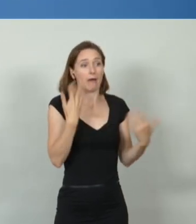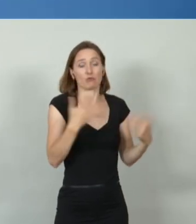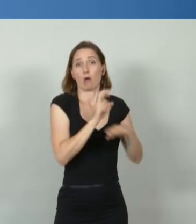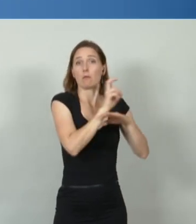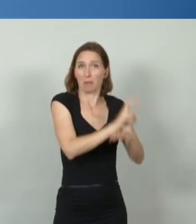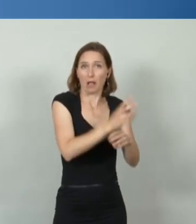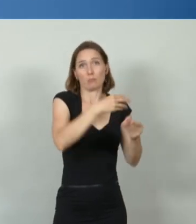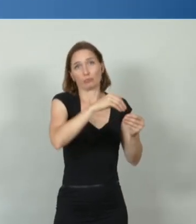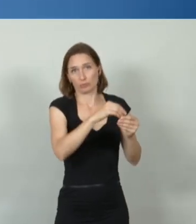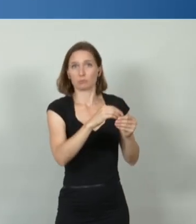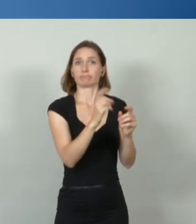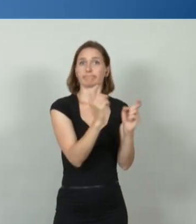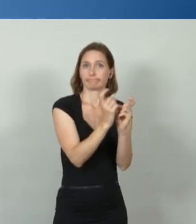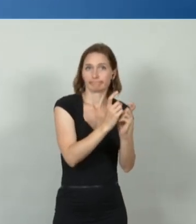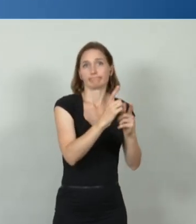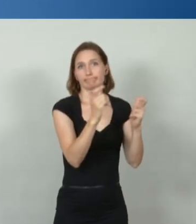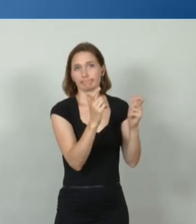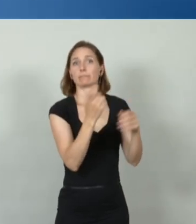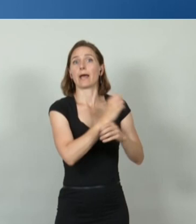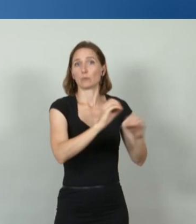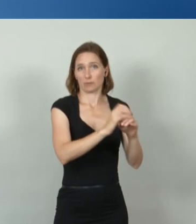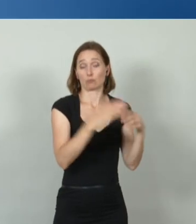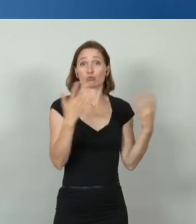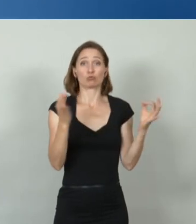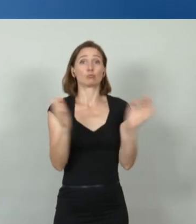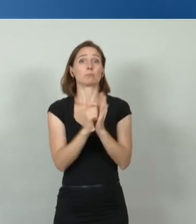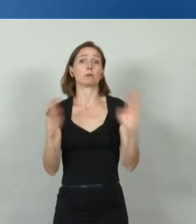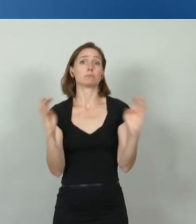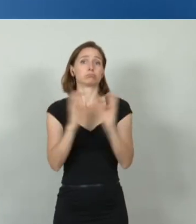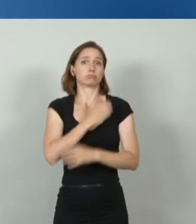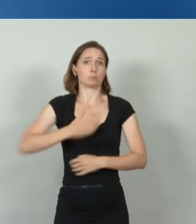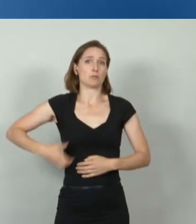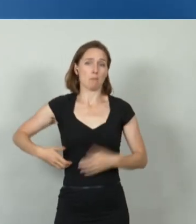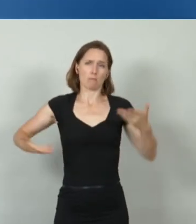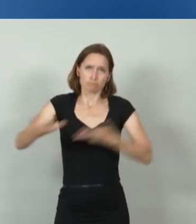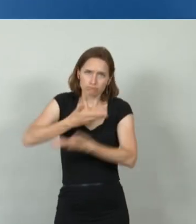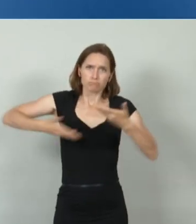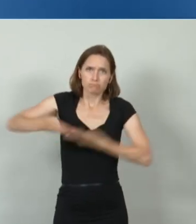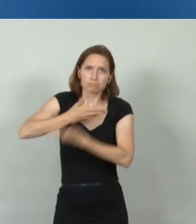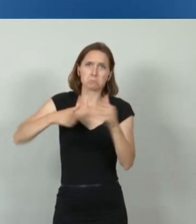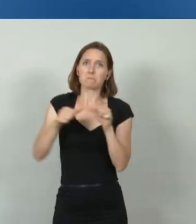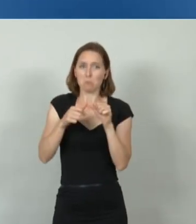et donc cette question a été débattue en conseil municipal les élus ont fait le choix de ne pas attribuer de nouvelles subventions